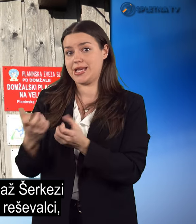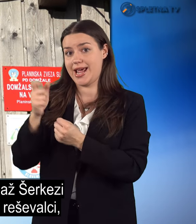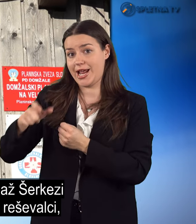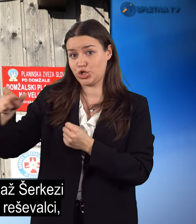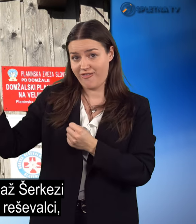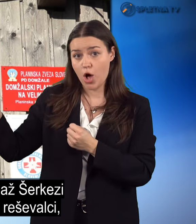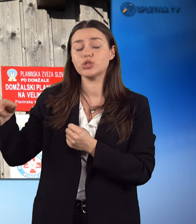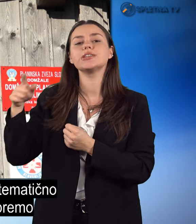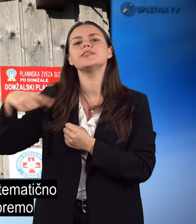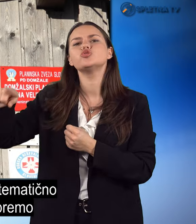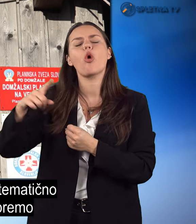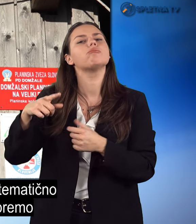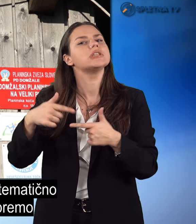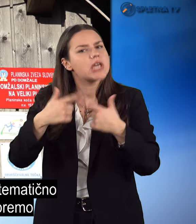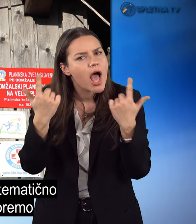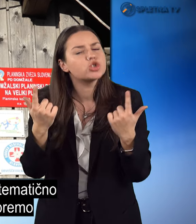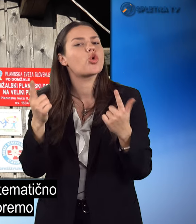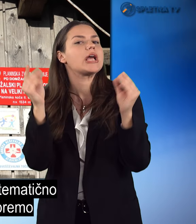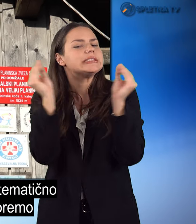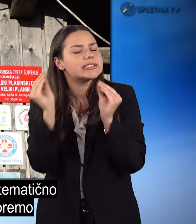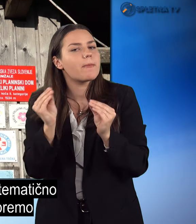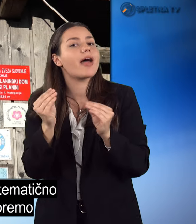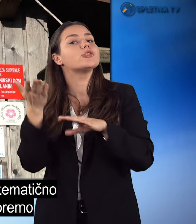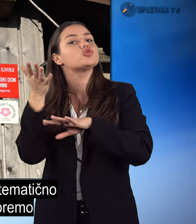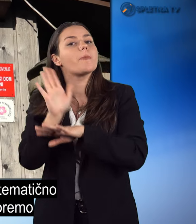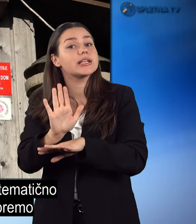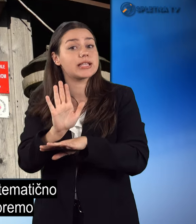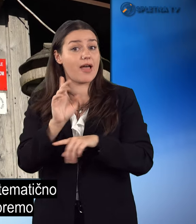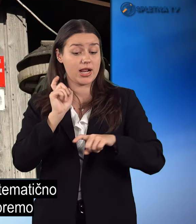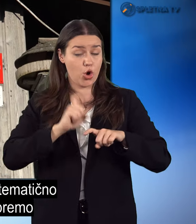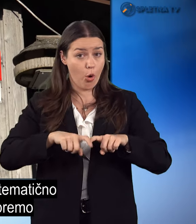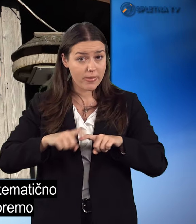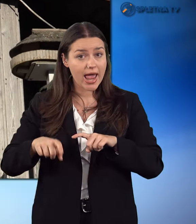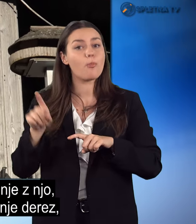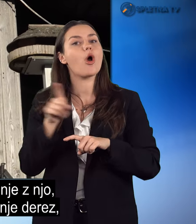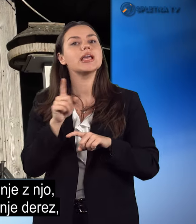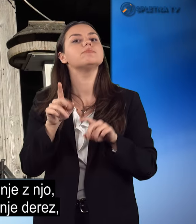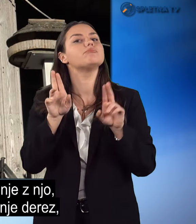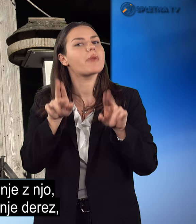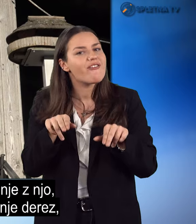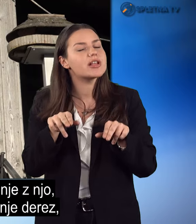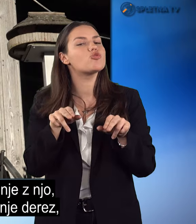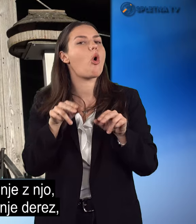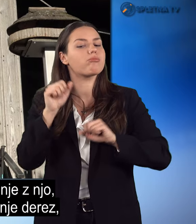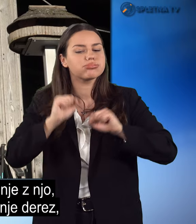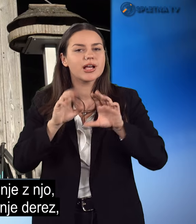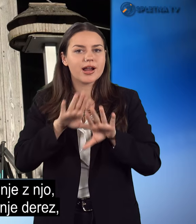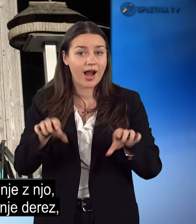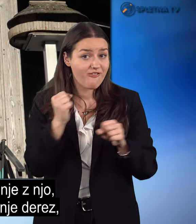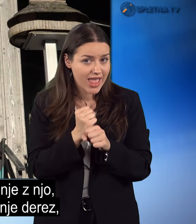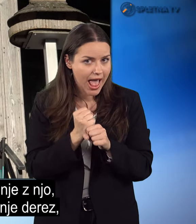z njo, denimo nameščanje deres, uporabo cepina ter izbiro oblačil in nahrbtnikov.